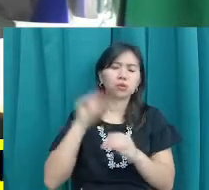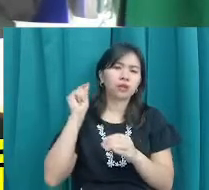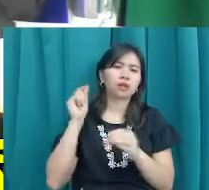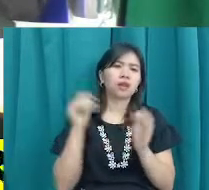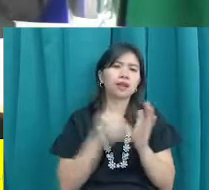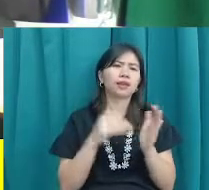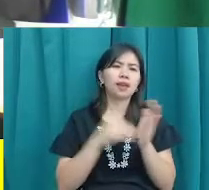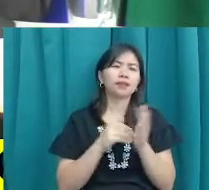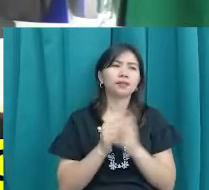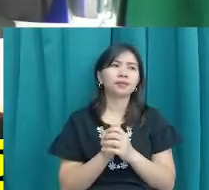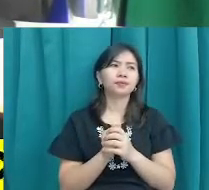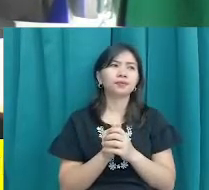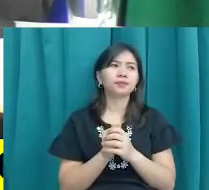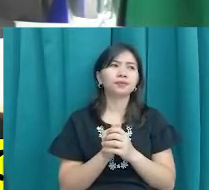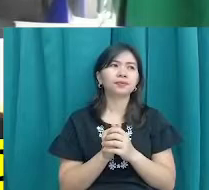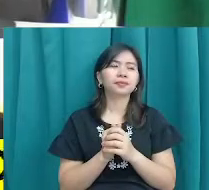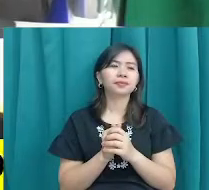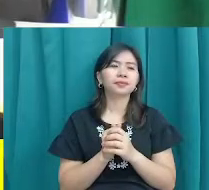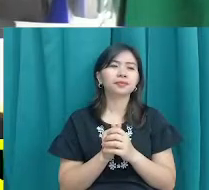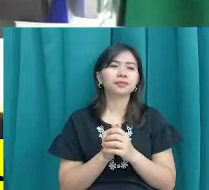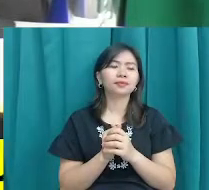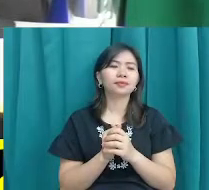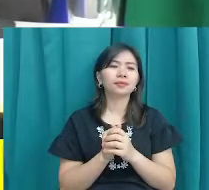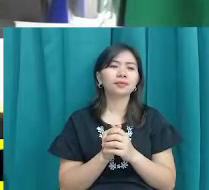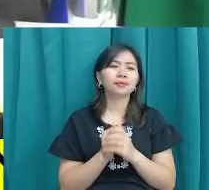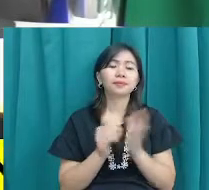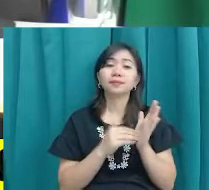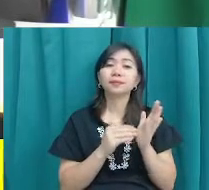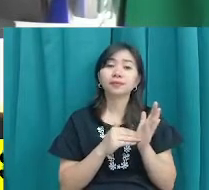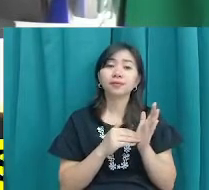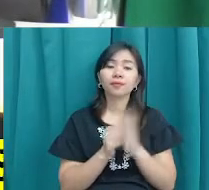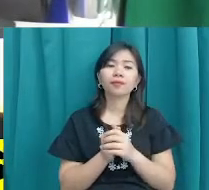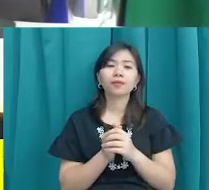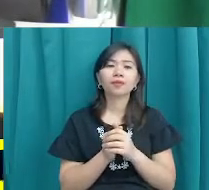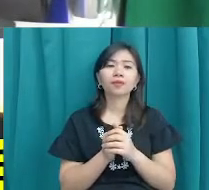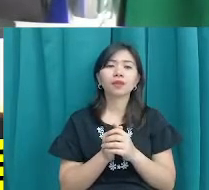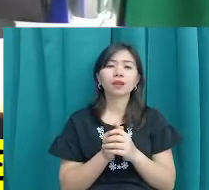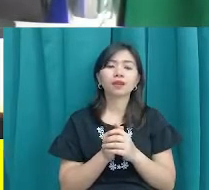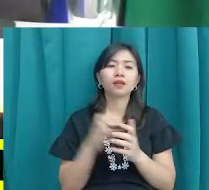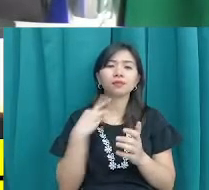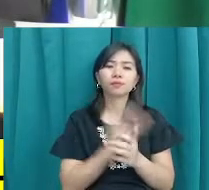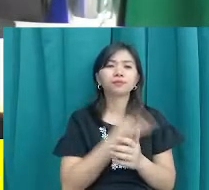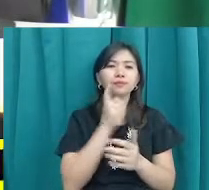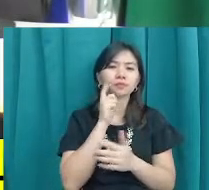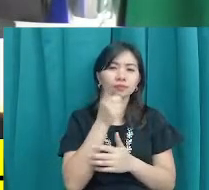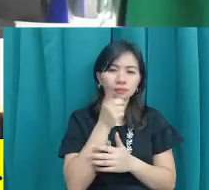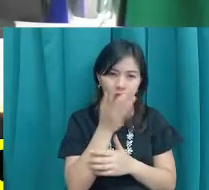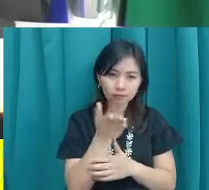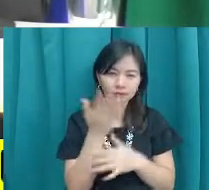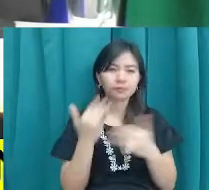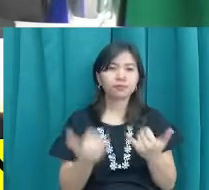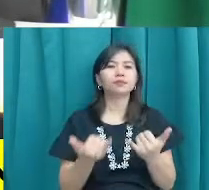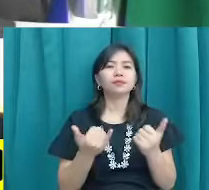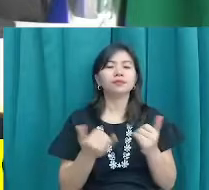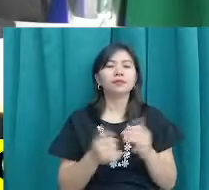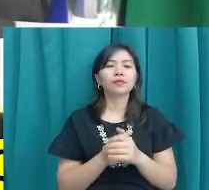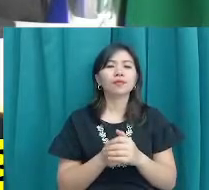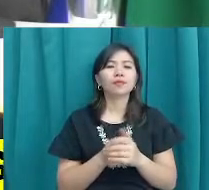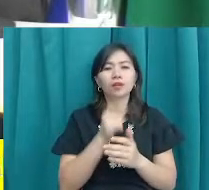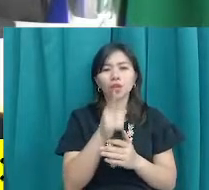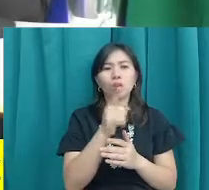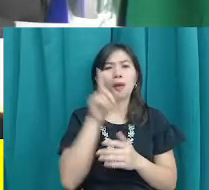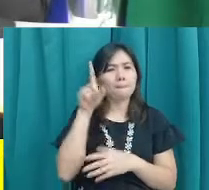out doon sa tumakas na doon. Anyways, again, inuulit ko young people. Ano yung pinapoint ko dito? Siya sa atin yung sarili